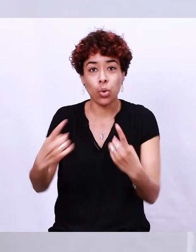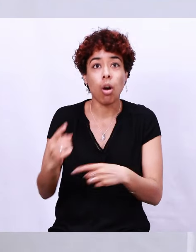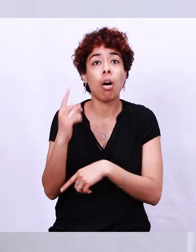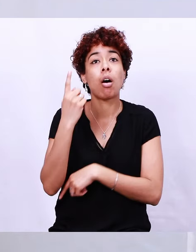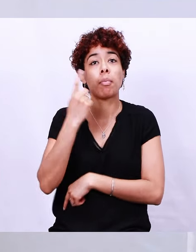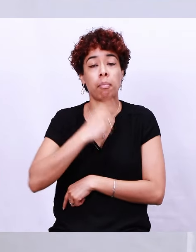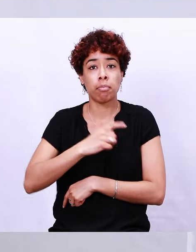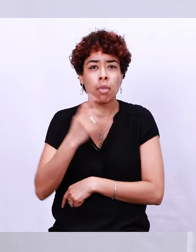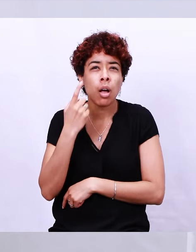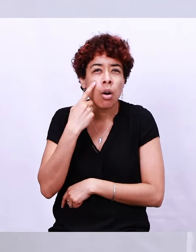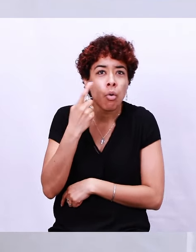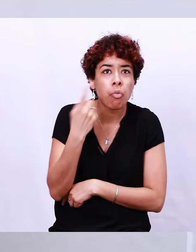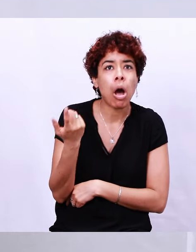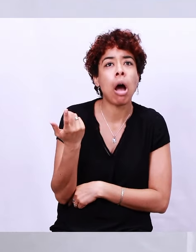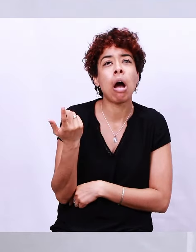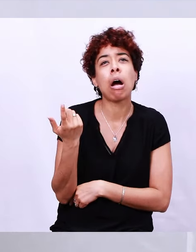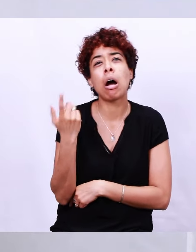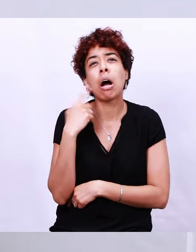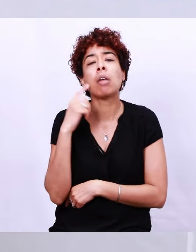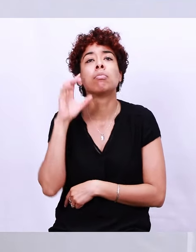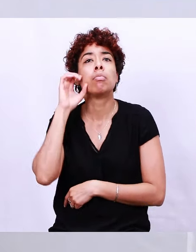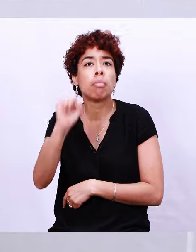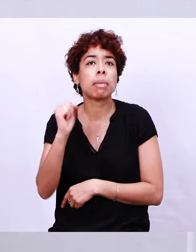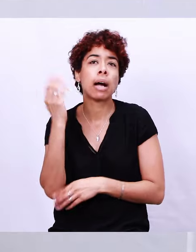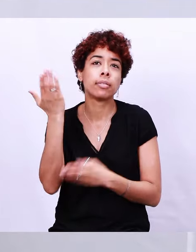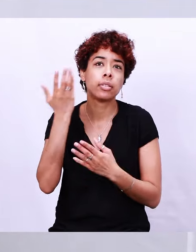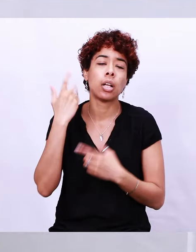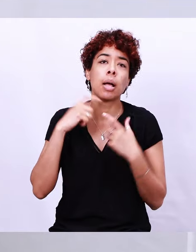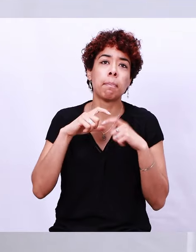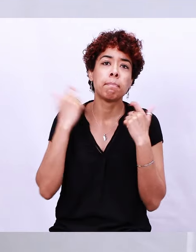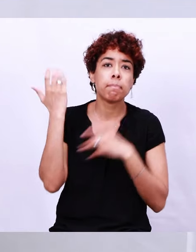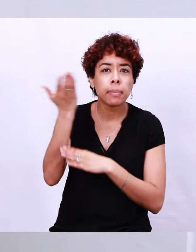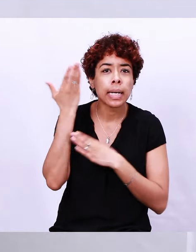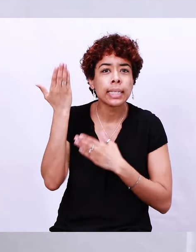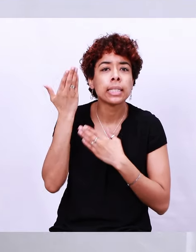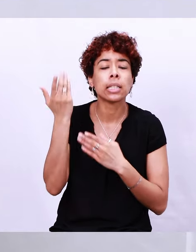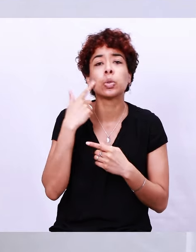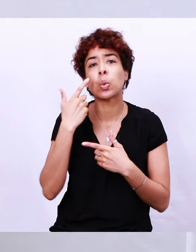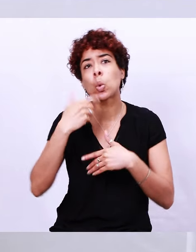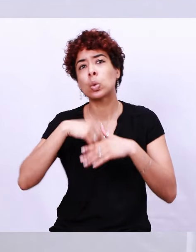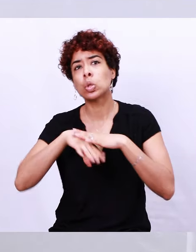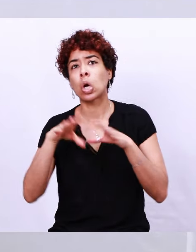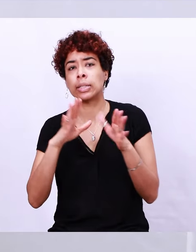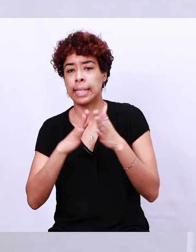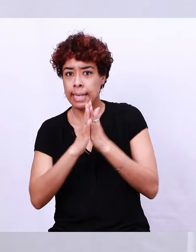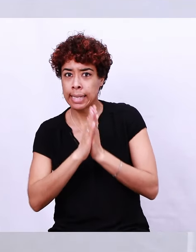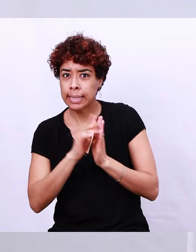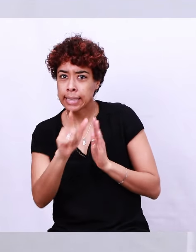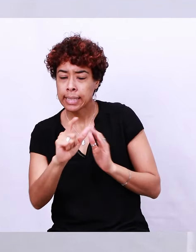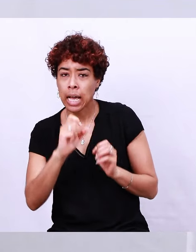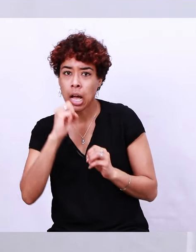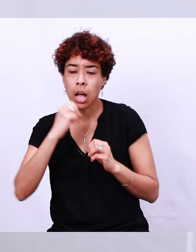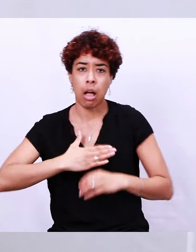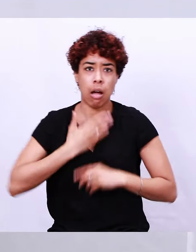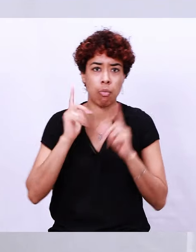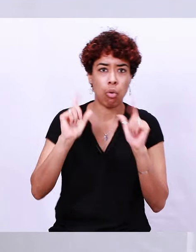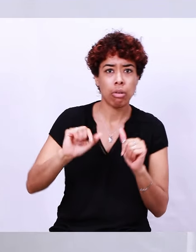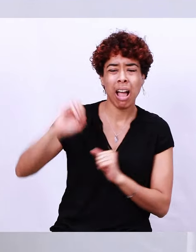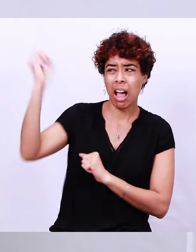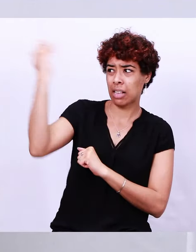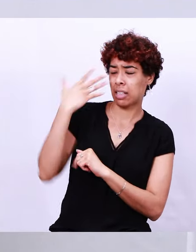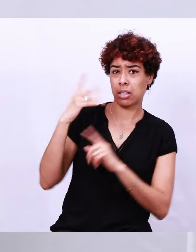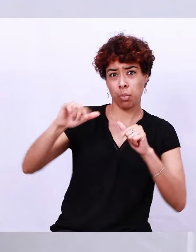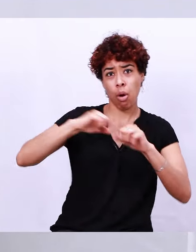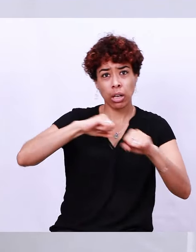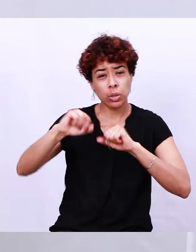passe et éprouver aussi enentend la prédication voir comment ça fonctionne est-ce qu'il y a l'amour dans l'église est-ce qu'il y a l'action du Saint-Esprit est-ce qu'il y a